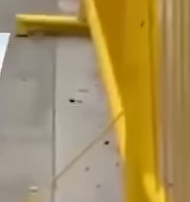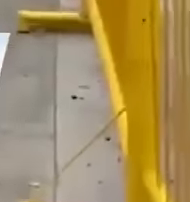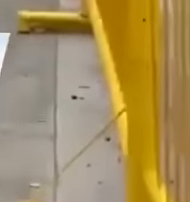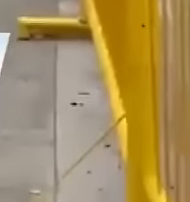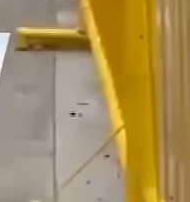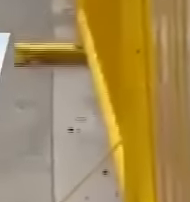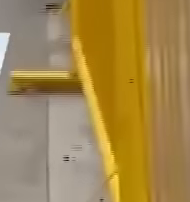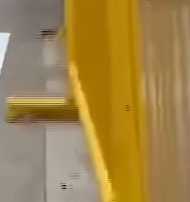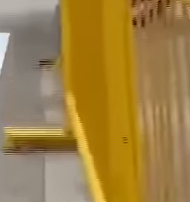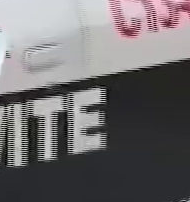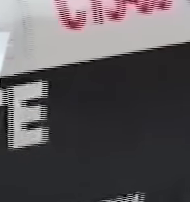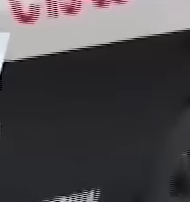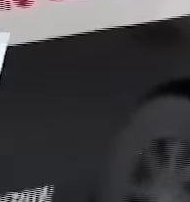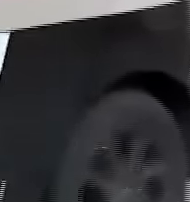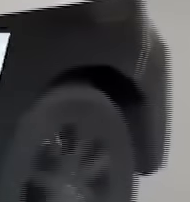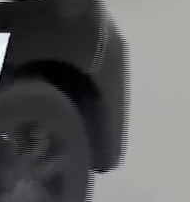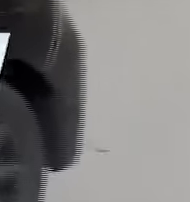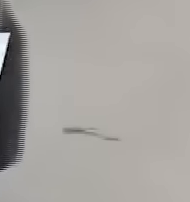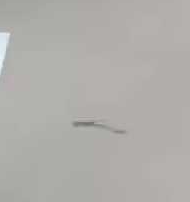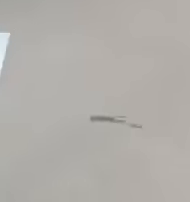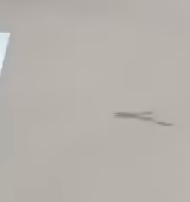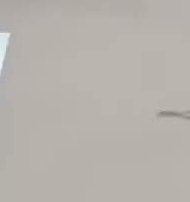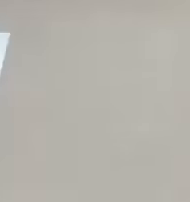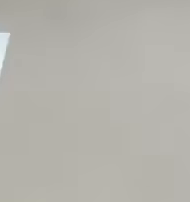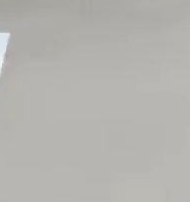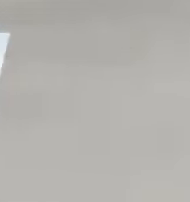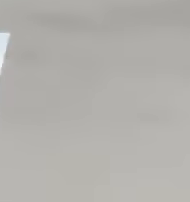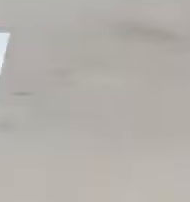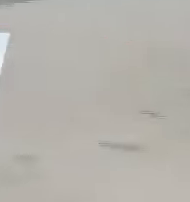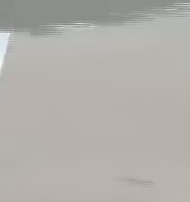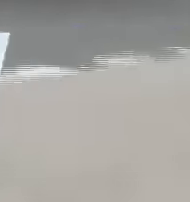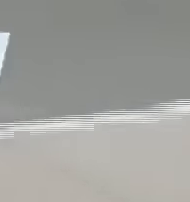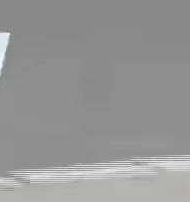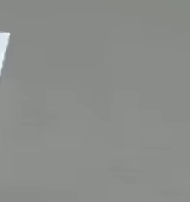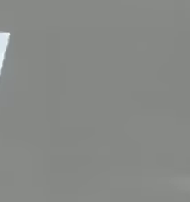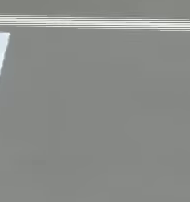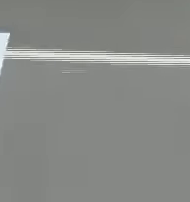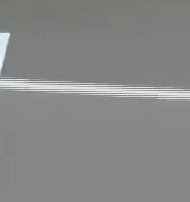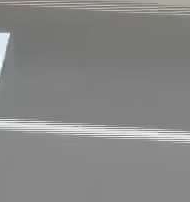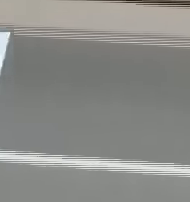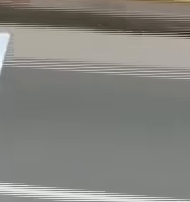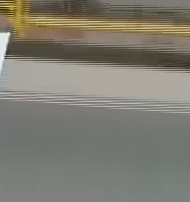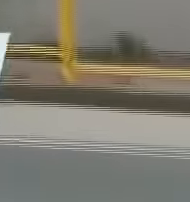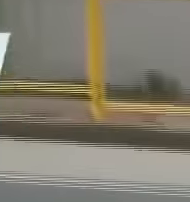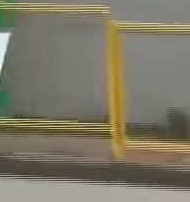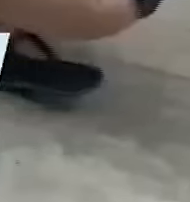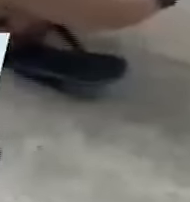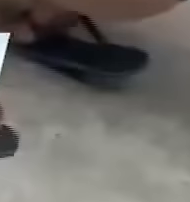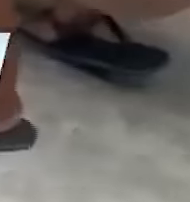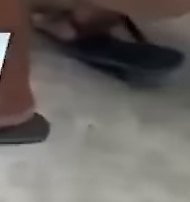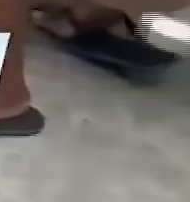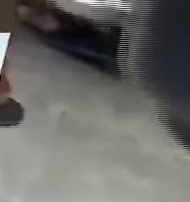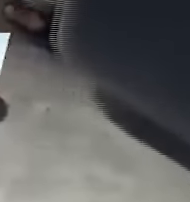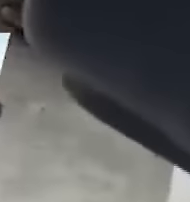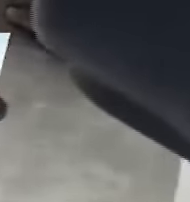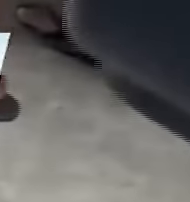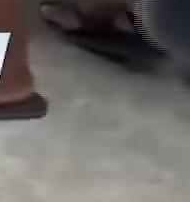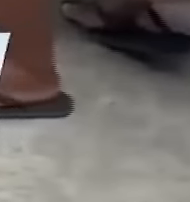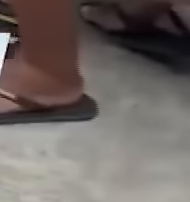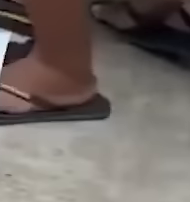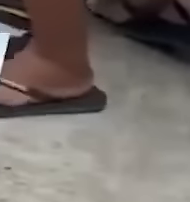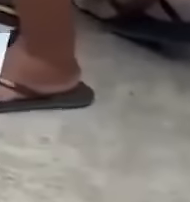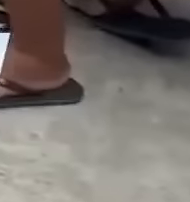isang pakete ng hinihinalang shabu. Ayon sa suspect, nagpupunta sila roon para mang-hold up ng mga Chinese na galing sa